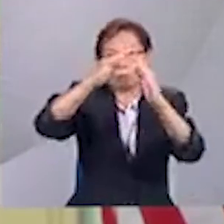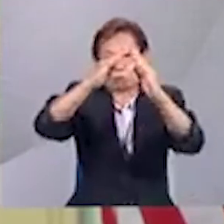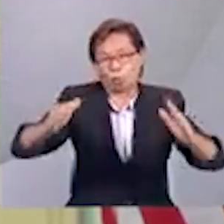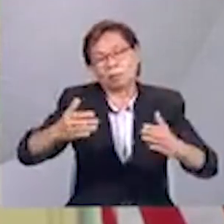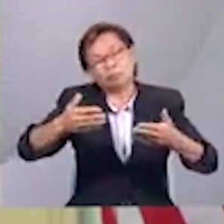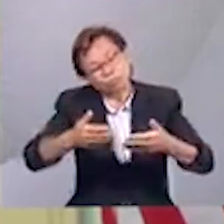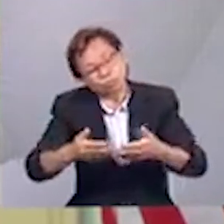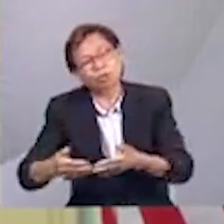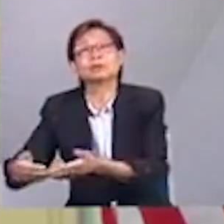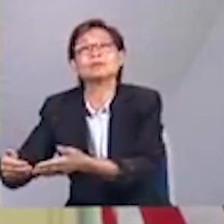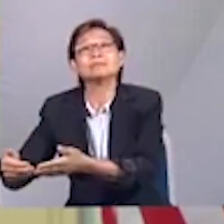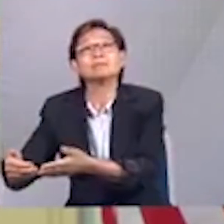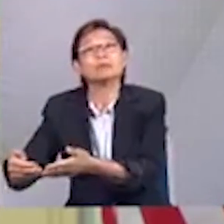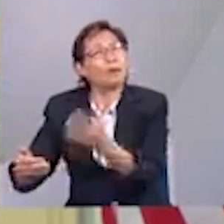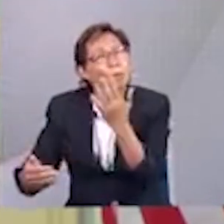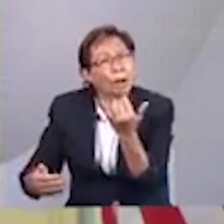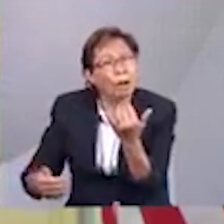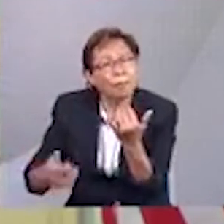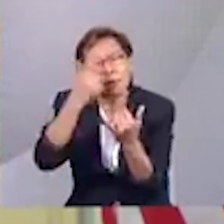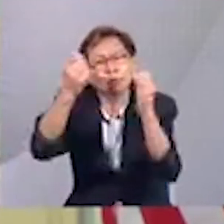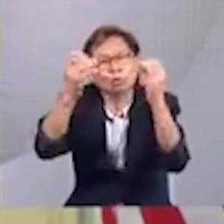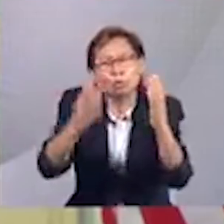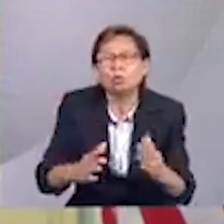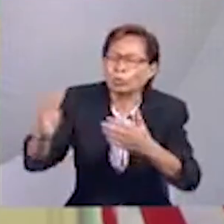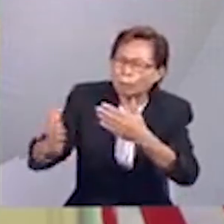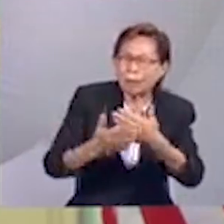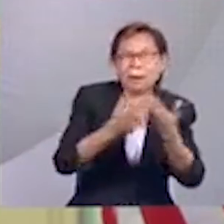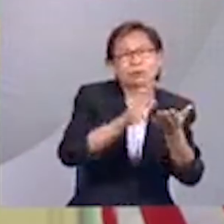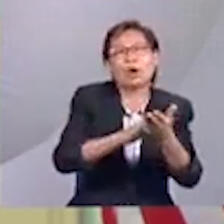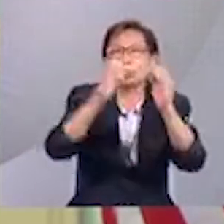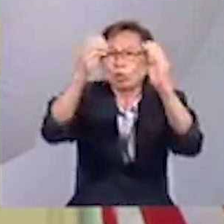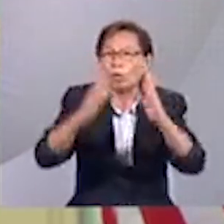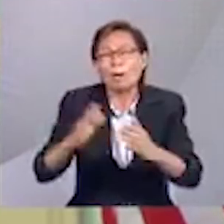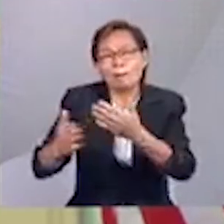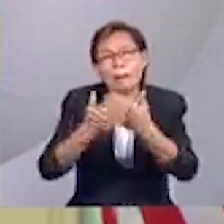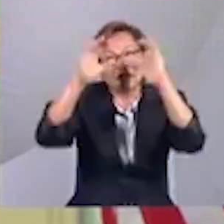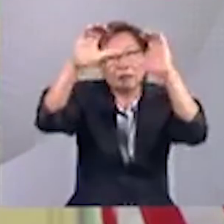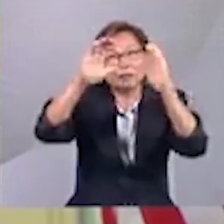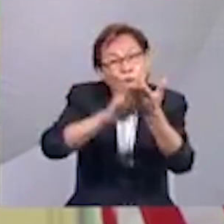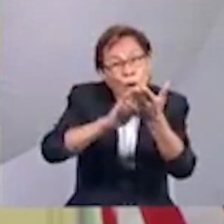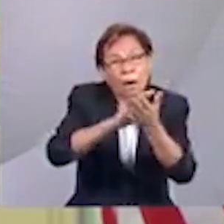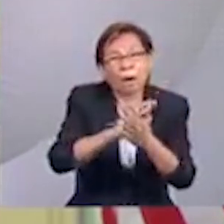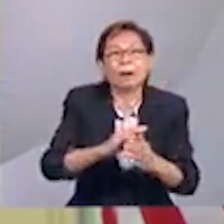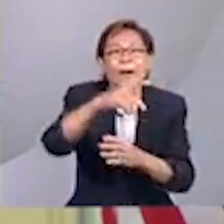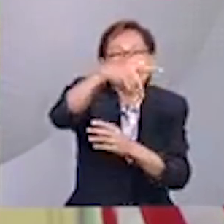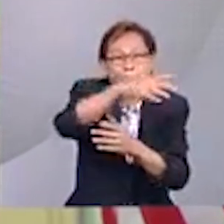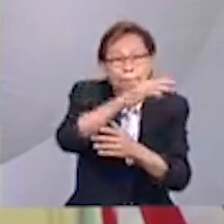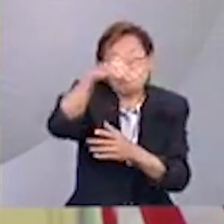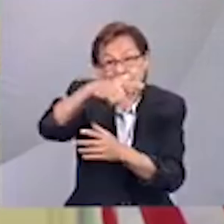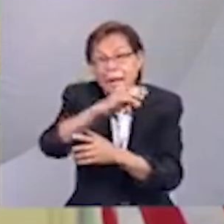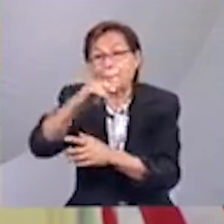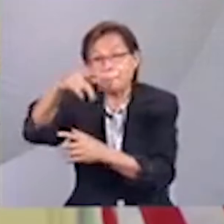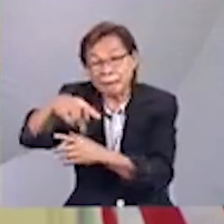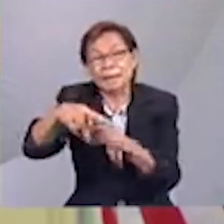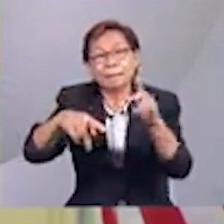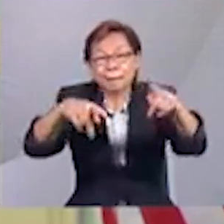akan diteruskan. Memandangkan guru-guru telah kembali ke sekolah, pendekatan pengajaran dan pembelajaran